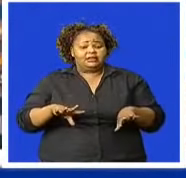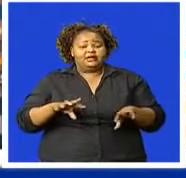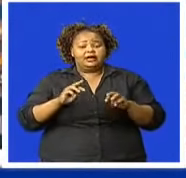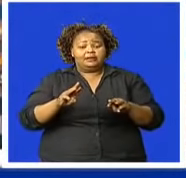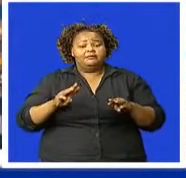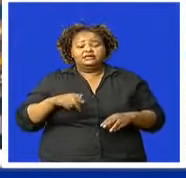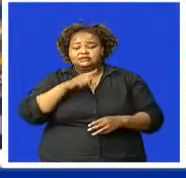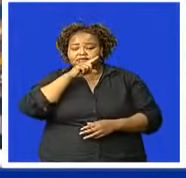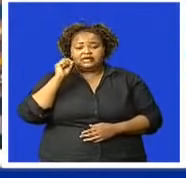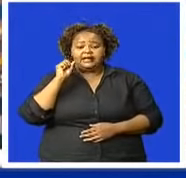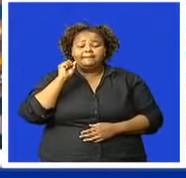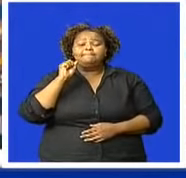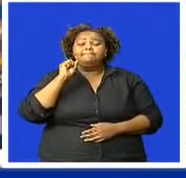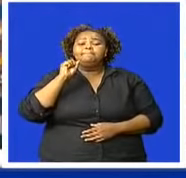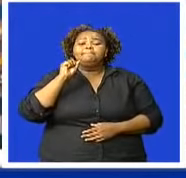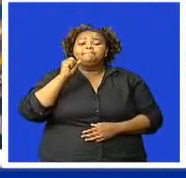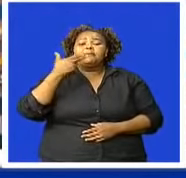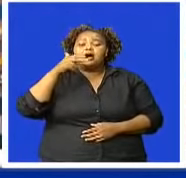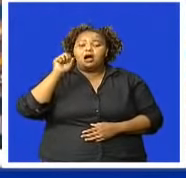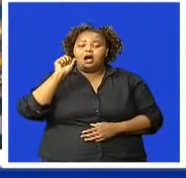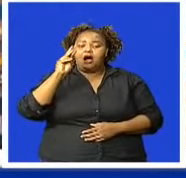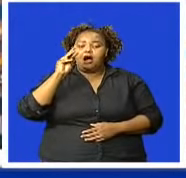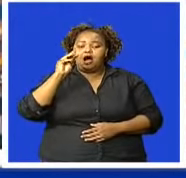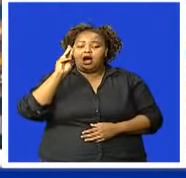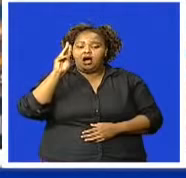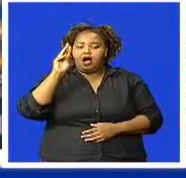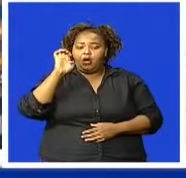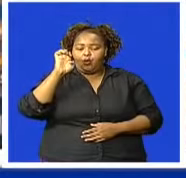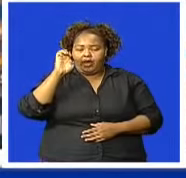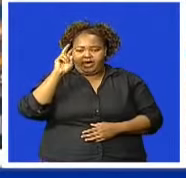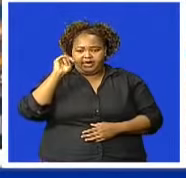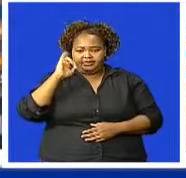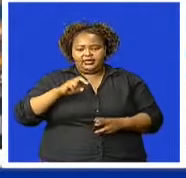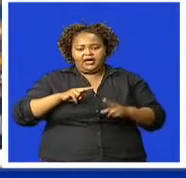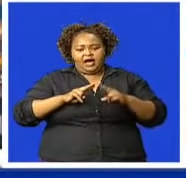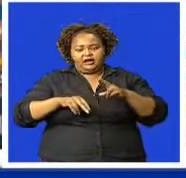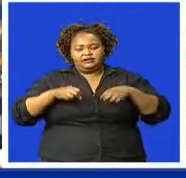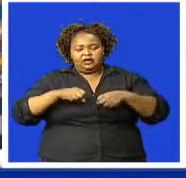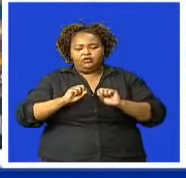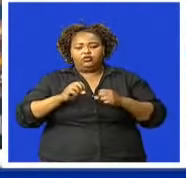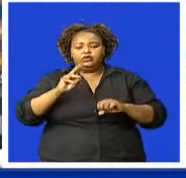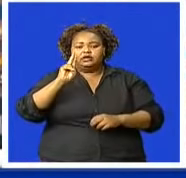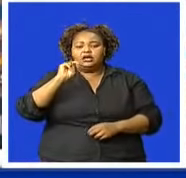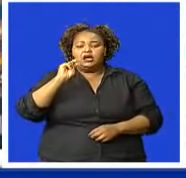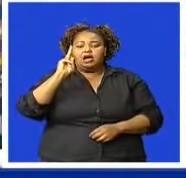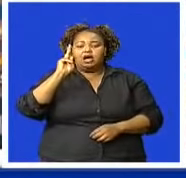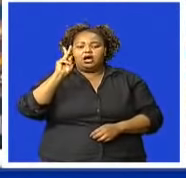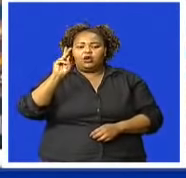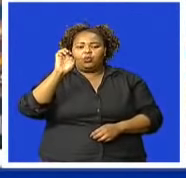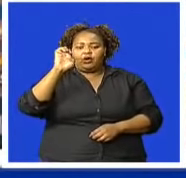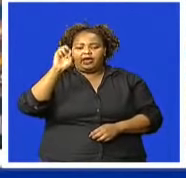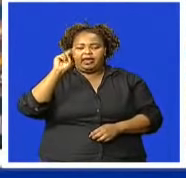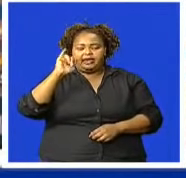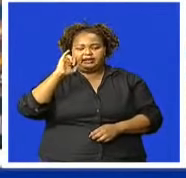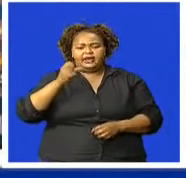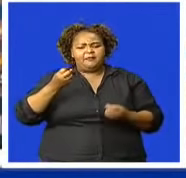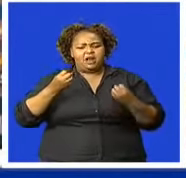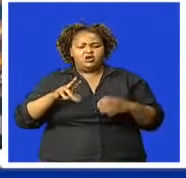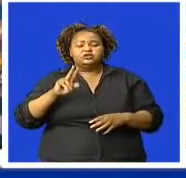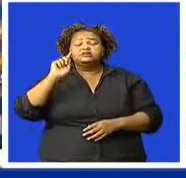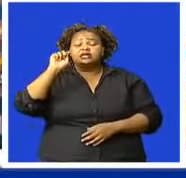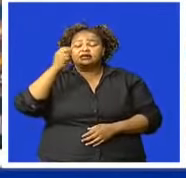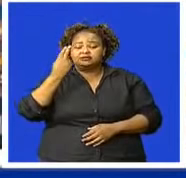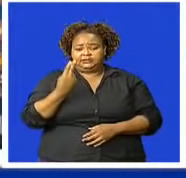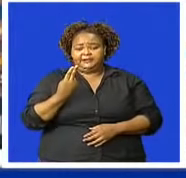saseHaweni ngaphansi kwenkundla yasenkweni. Kanike simo solo ngileso lesishubile njengalokho emaphoyisa achubeka